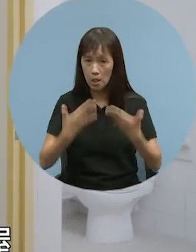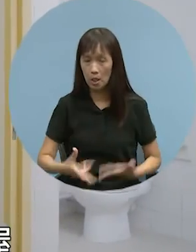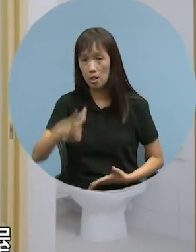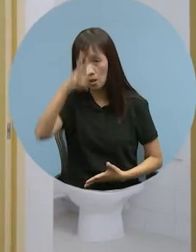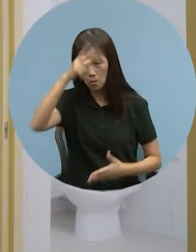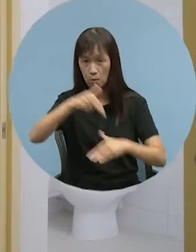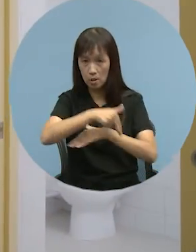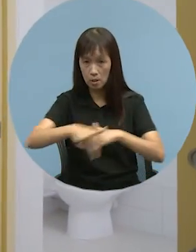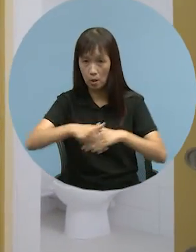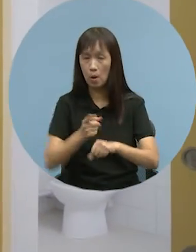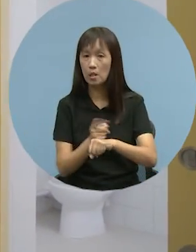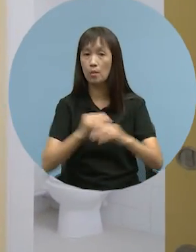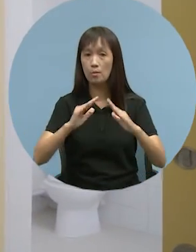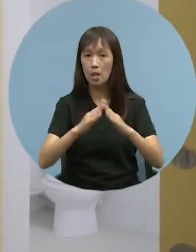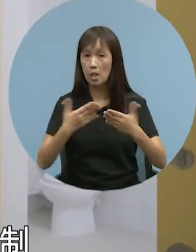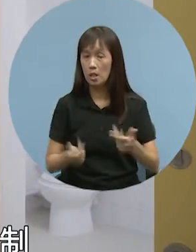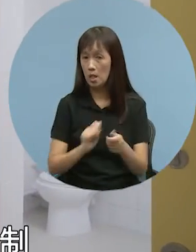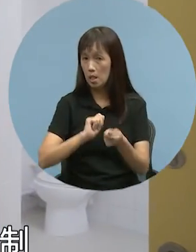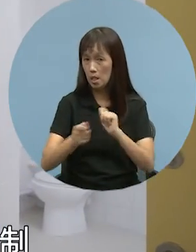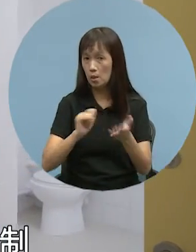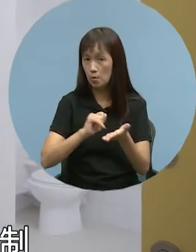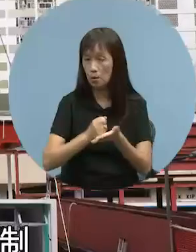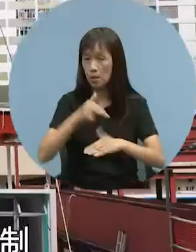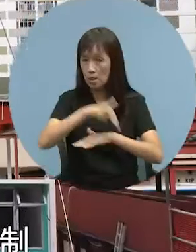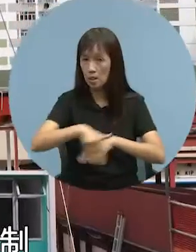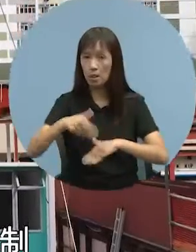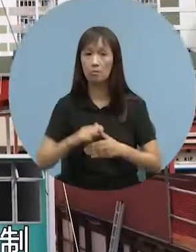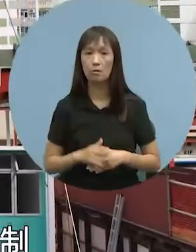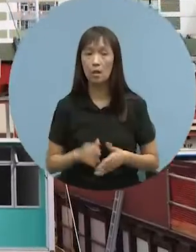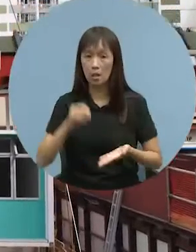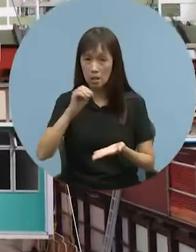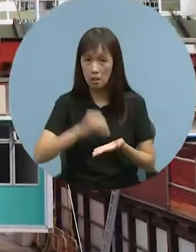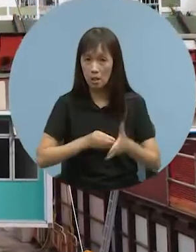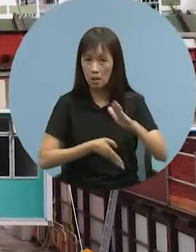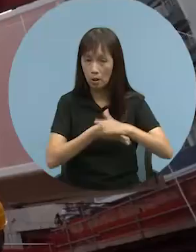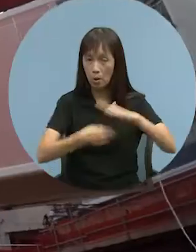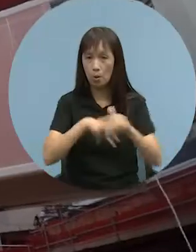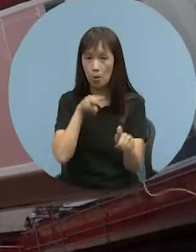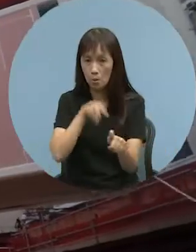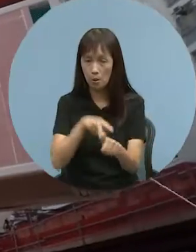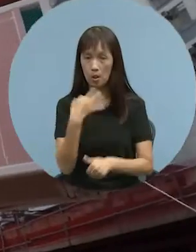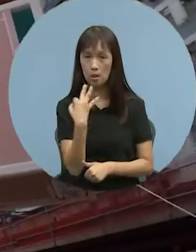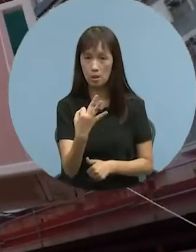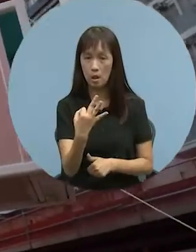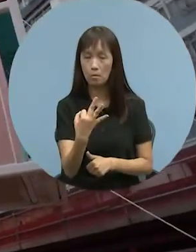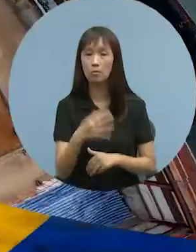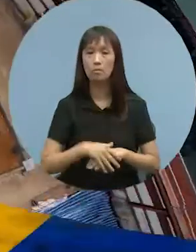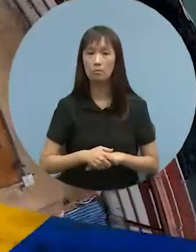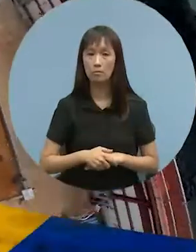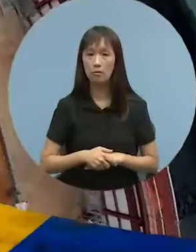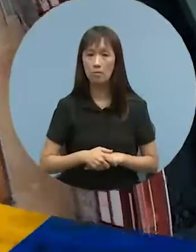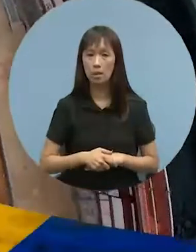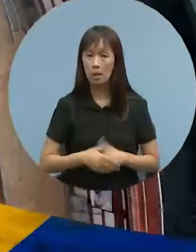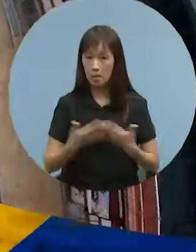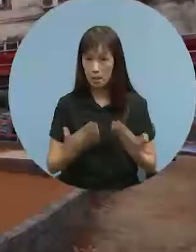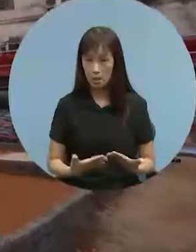房屋现金津贴试行计划，以及立法订立劏房租务管制三项突破性举措。当局已经觅得足